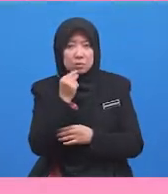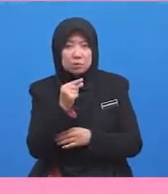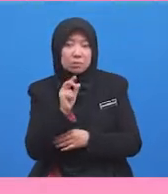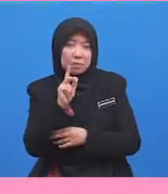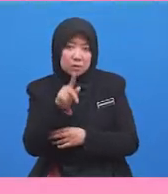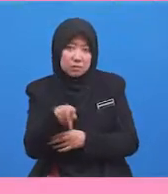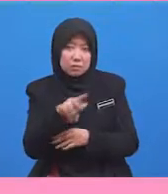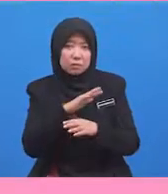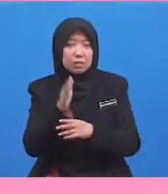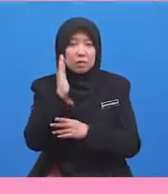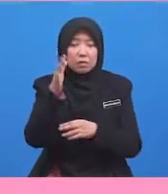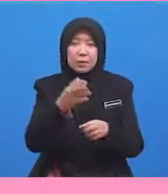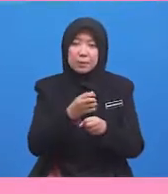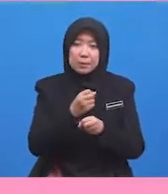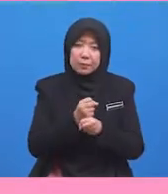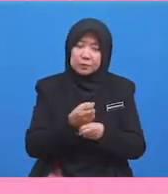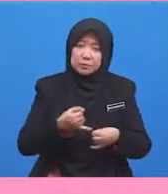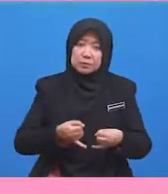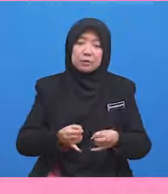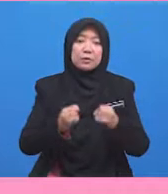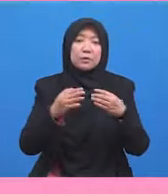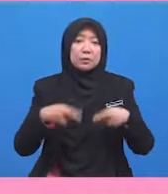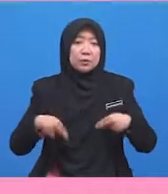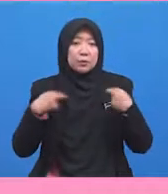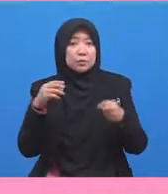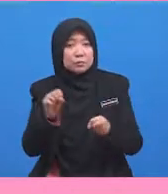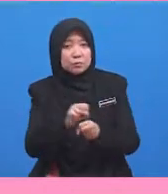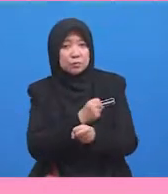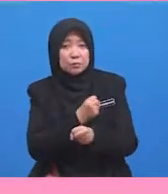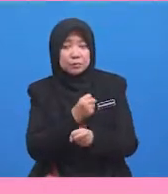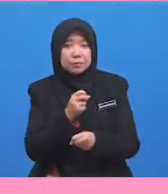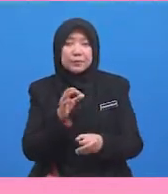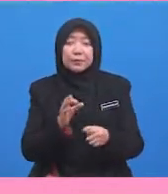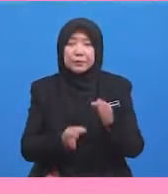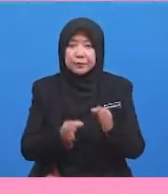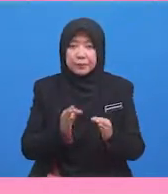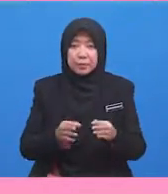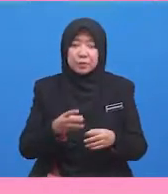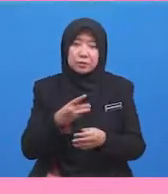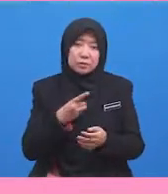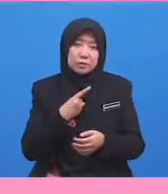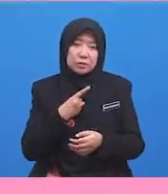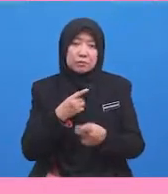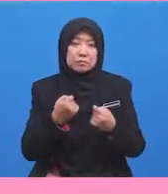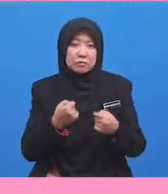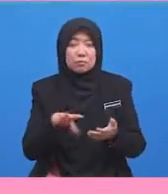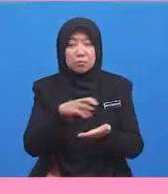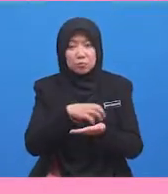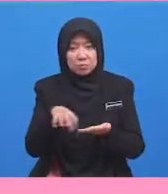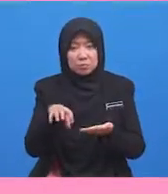pasti tidak akan dapat menjalani kehidupan yang sempurna jika diri telah ternoda